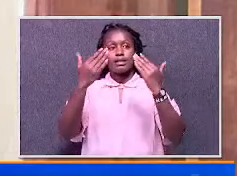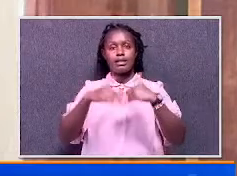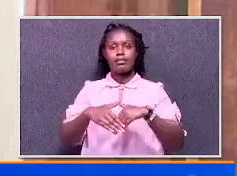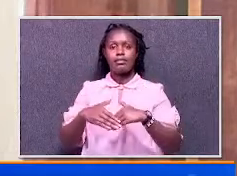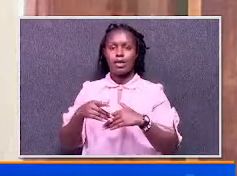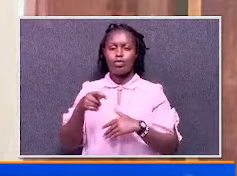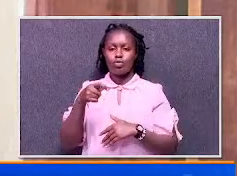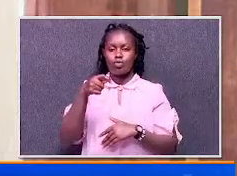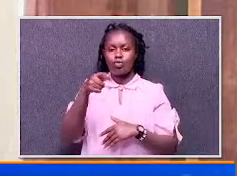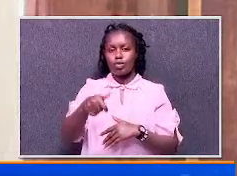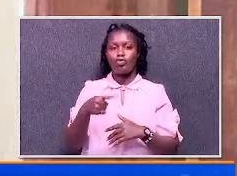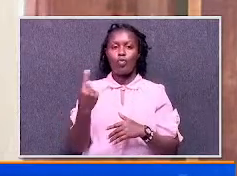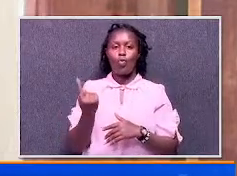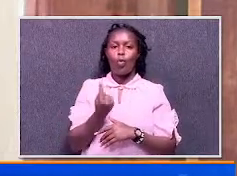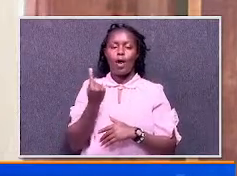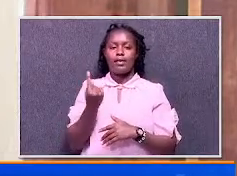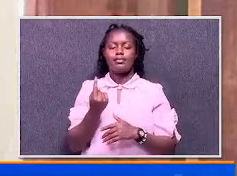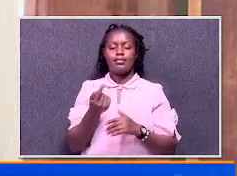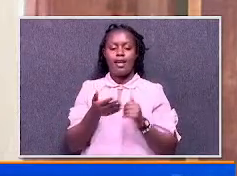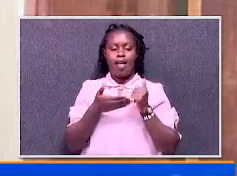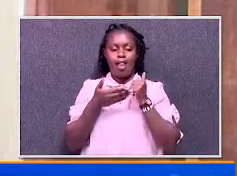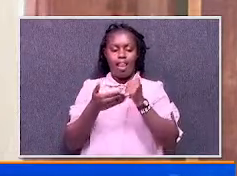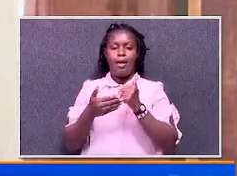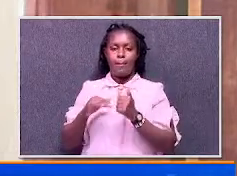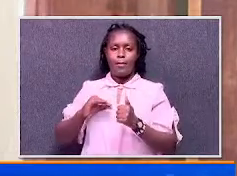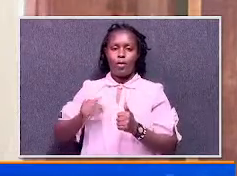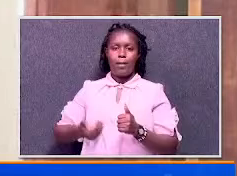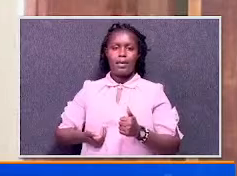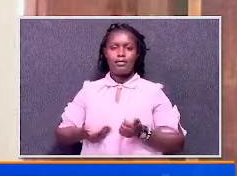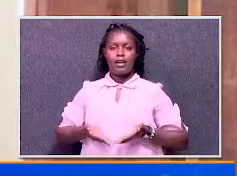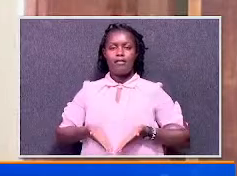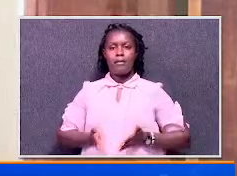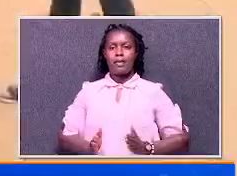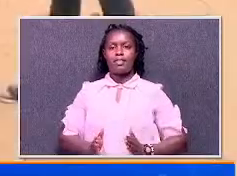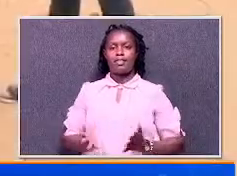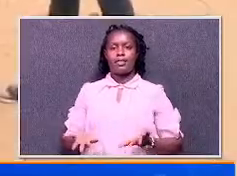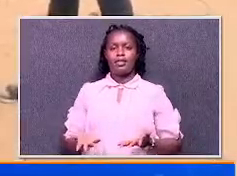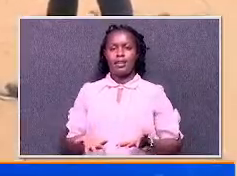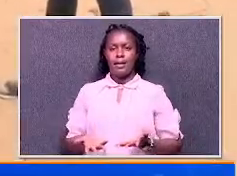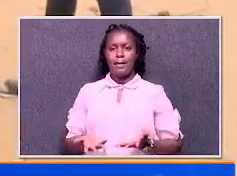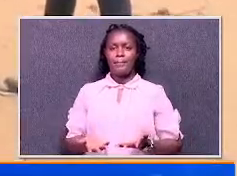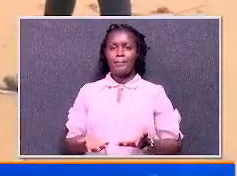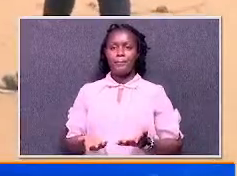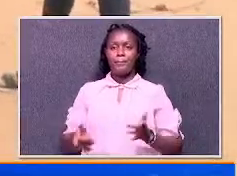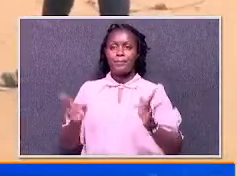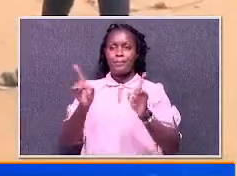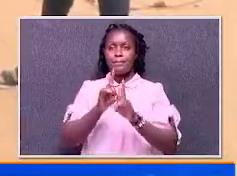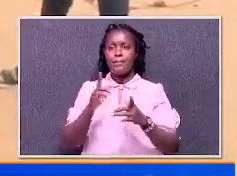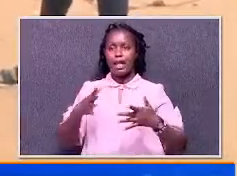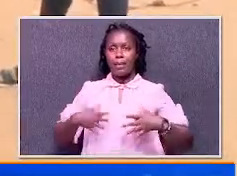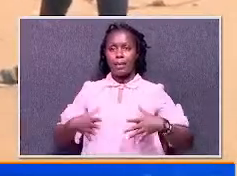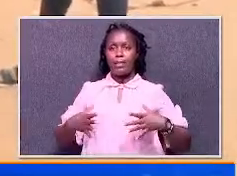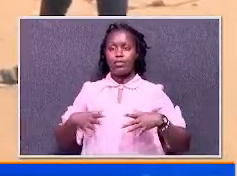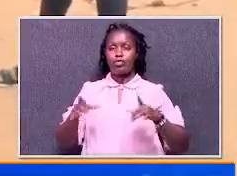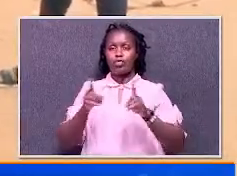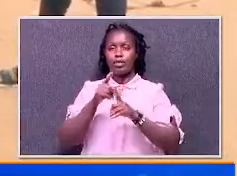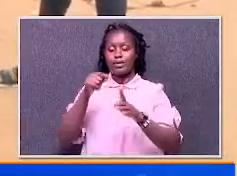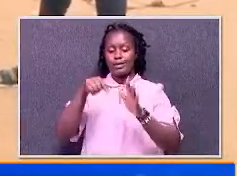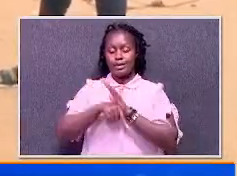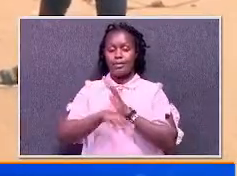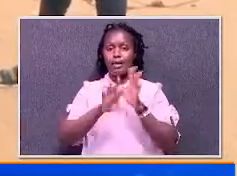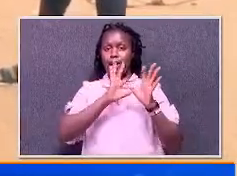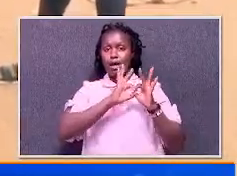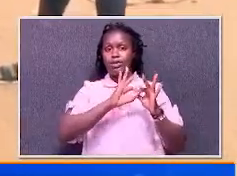taa, tochi nafungwa hapa kwa mwao wewe unakaa hapa. The vast population rooted in deep